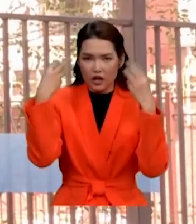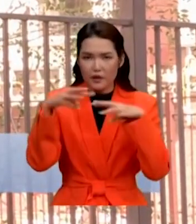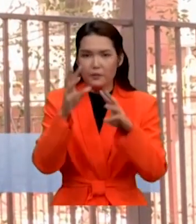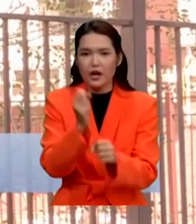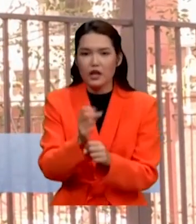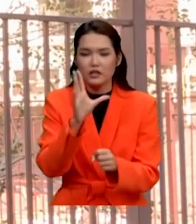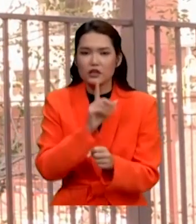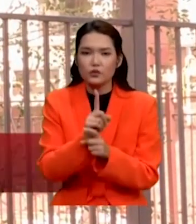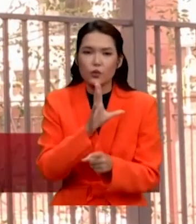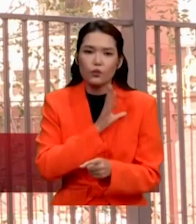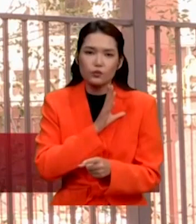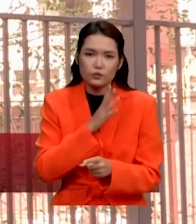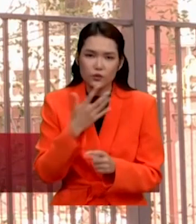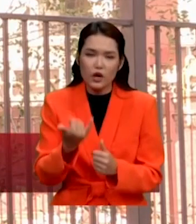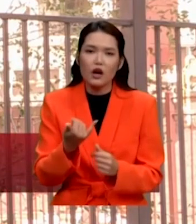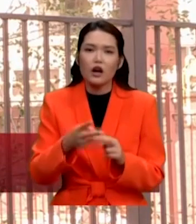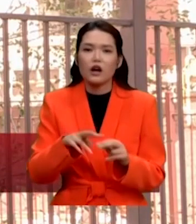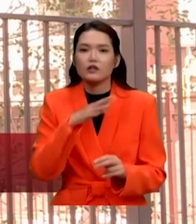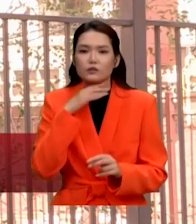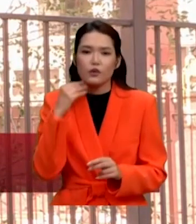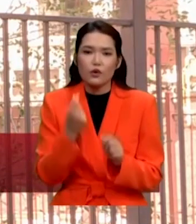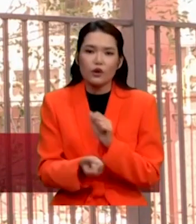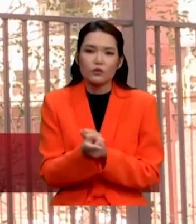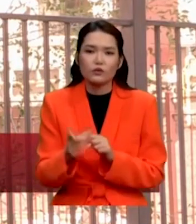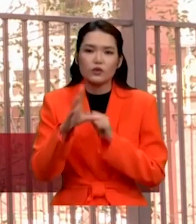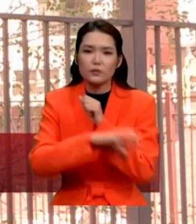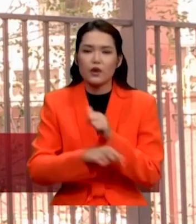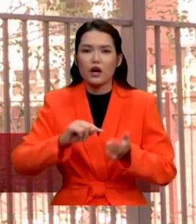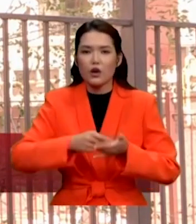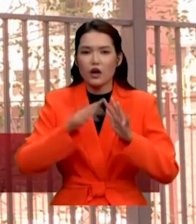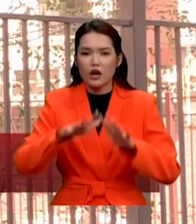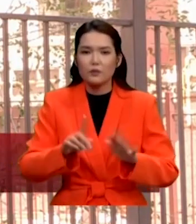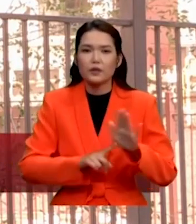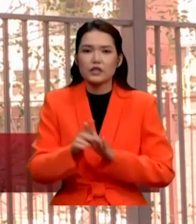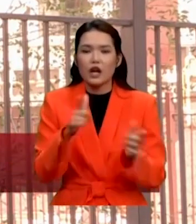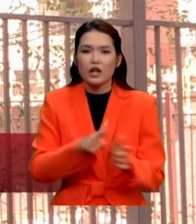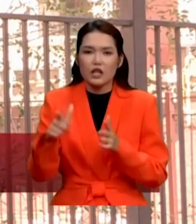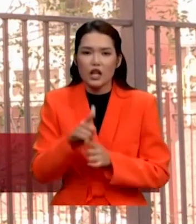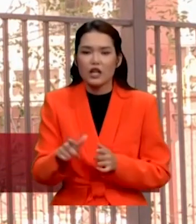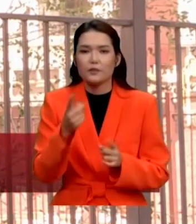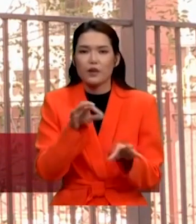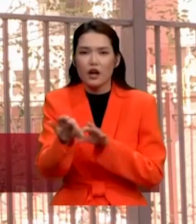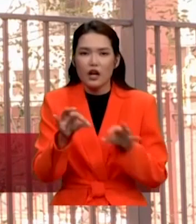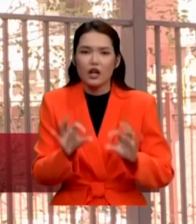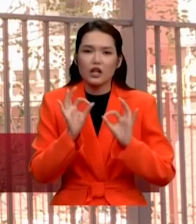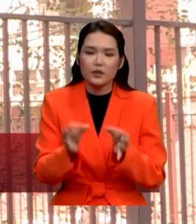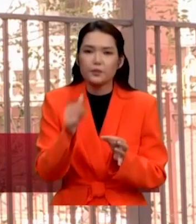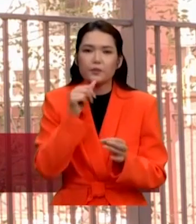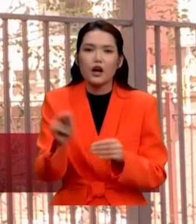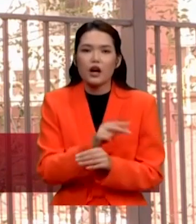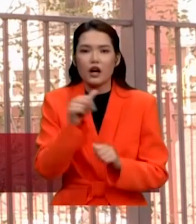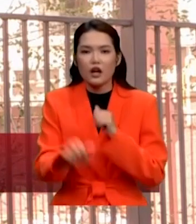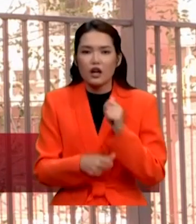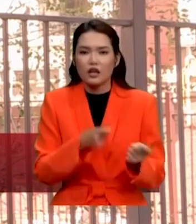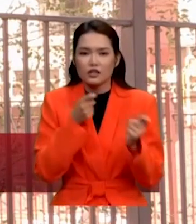Мнение жильцов учитывалось. Вносились изменения по стройматериалам. Сначала хотели сделать сайдингом, но потом переиграли. И